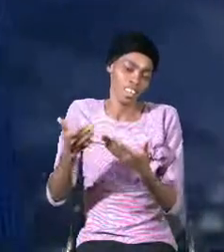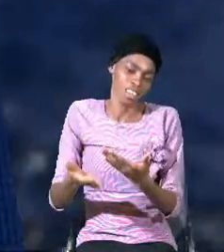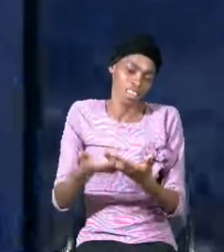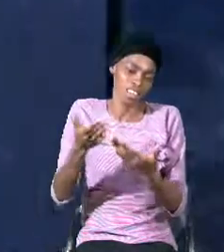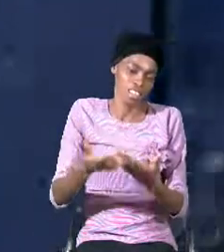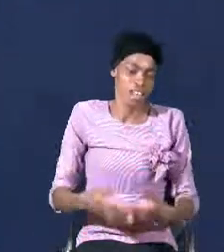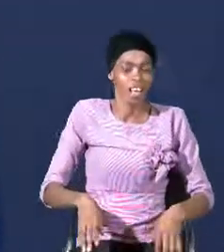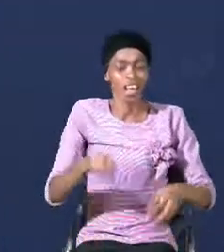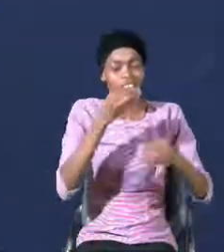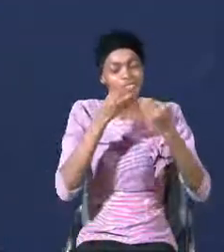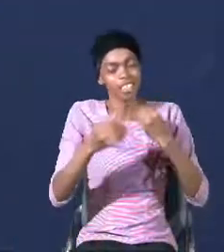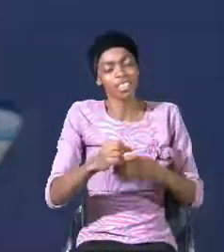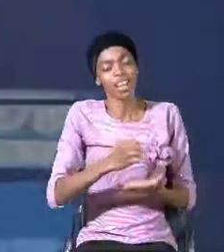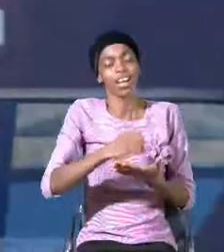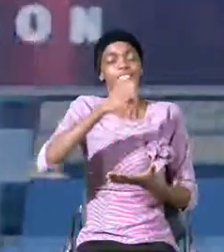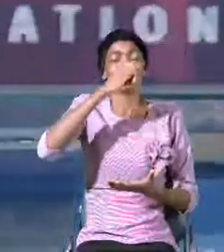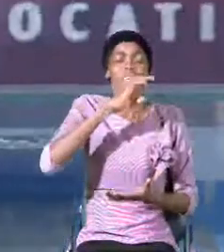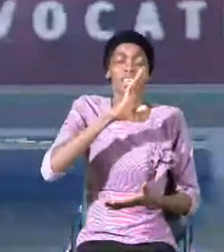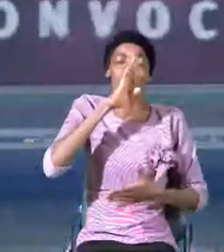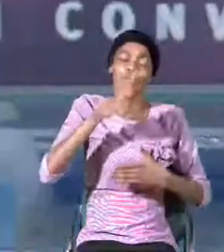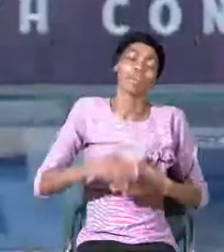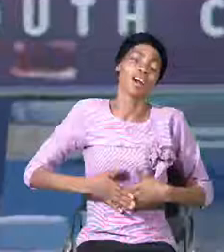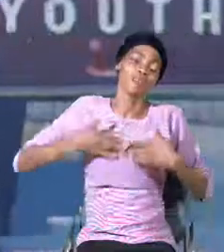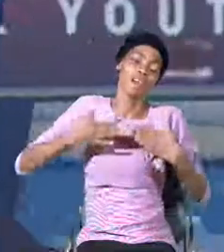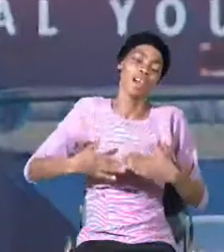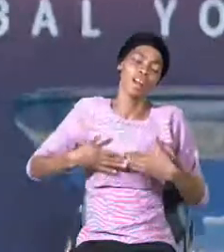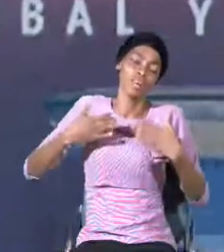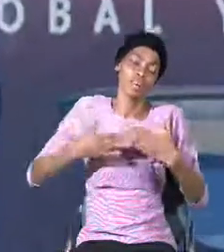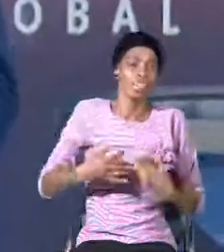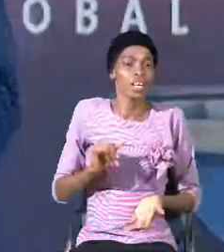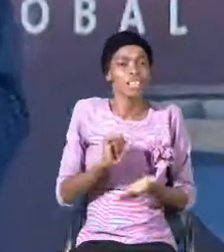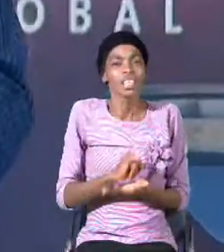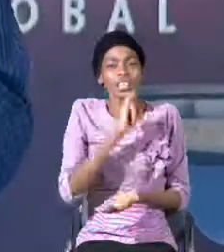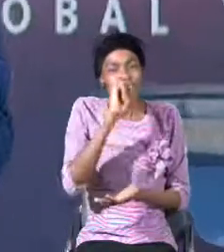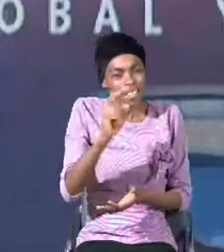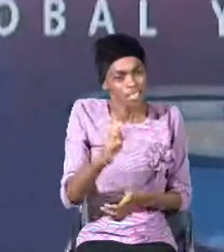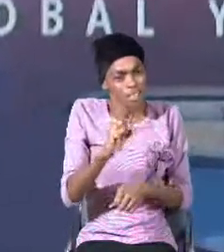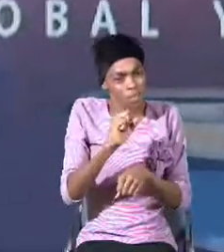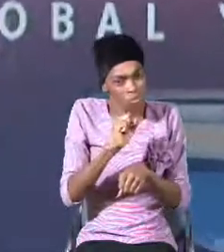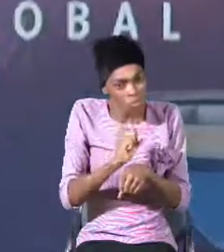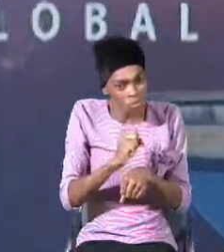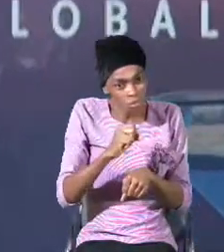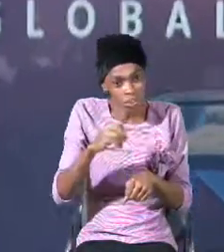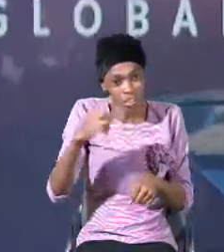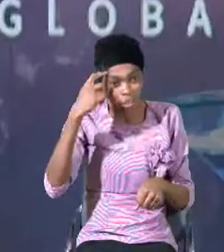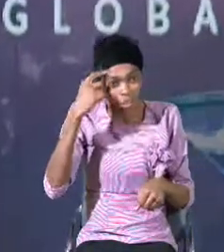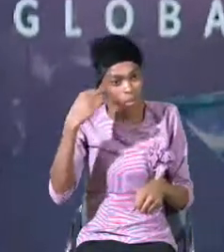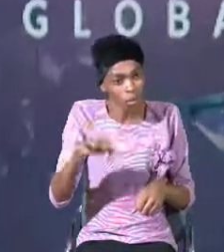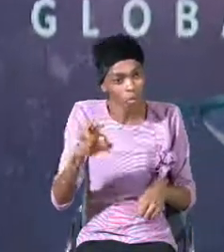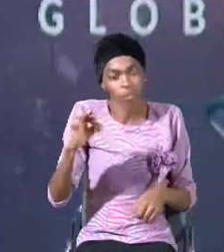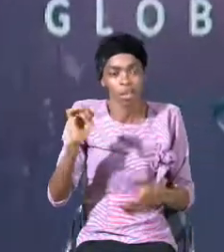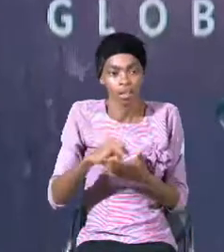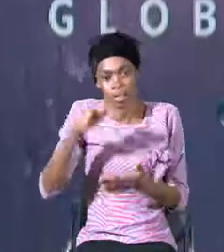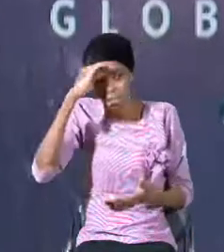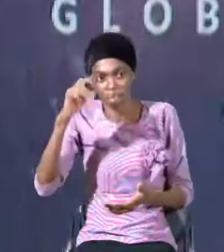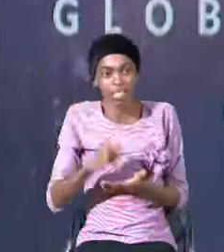et réjouis-toi. Mange, bois et réjouis-toi. Ça, c'est une soirée d'un seul homme. Il